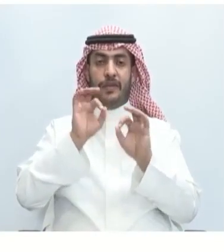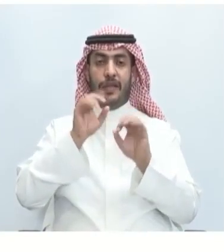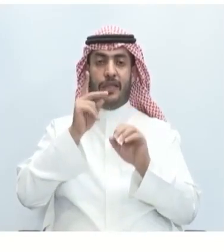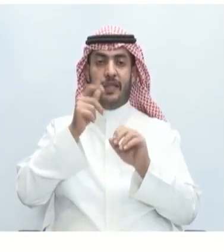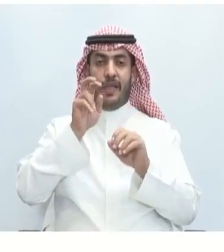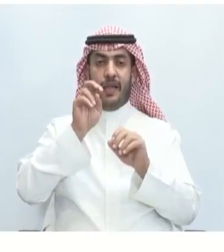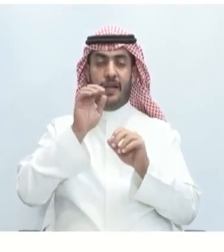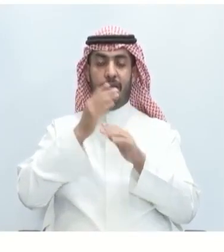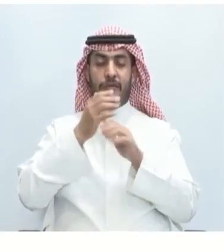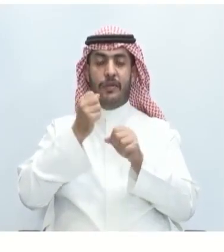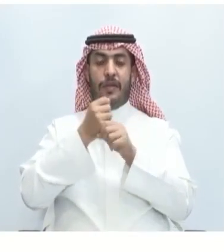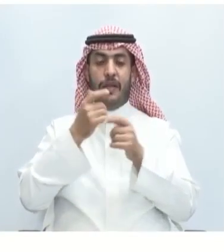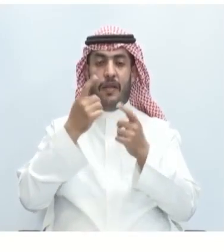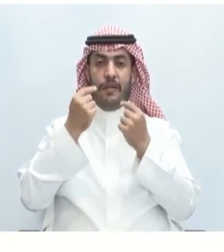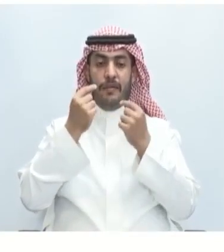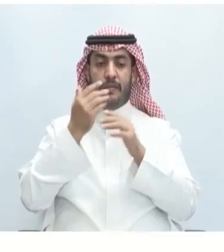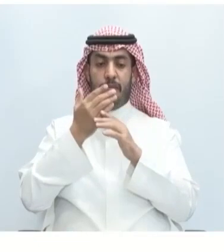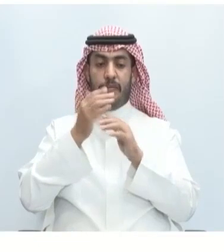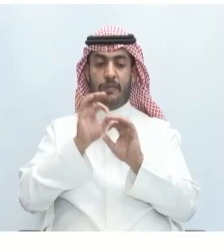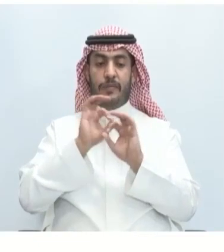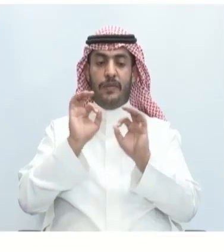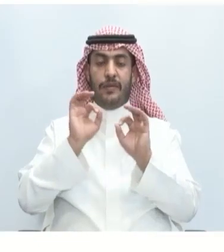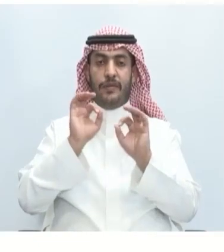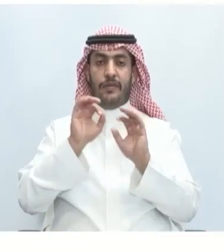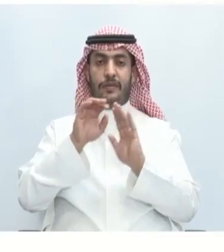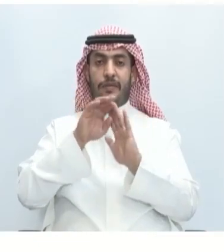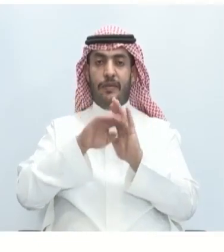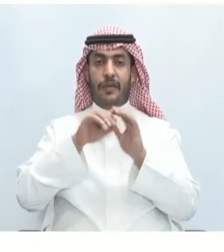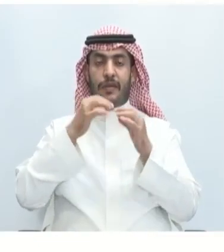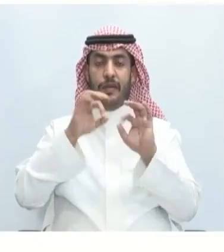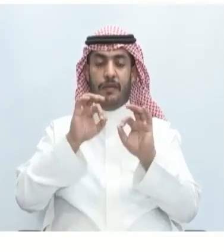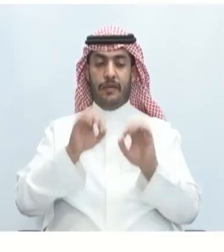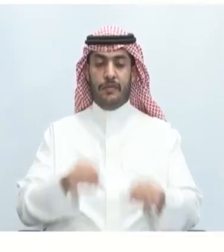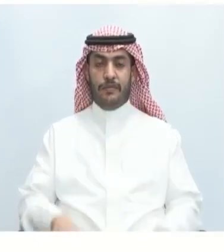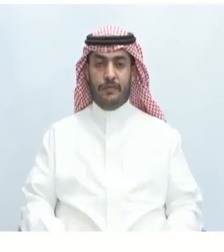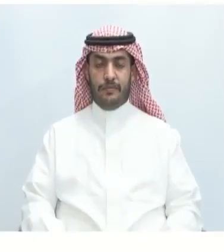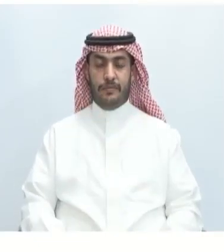الطاقه بالشكل الامثل بما يضمن اقل تكلفه